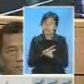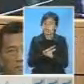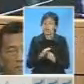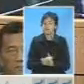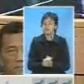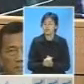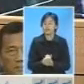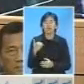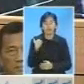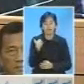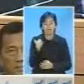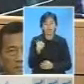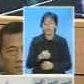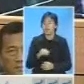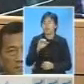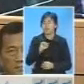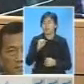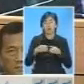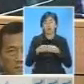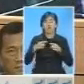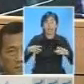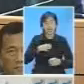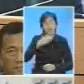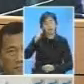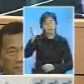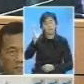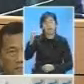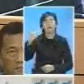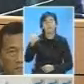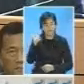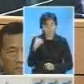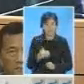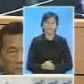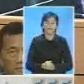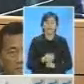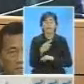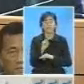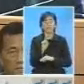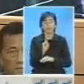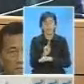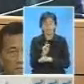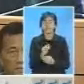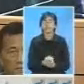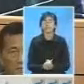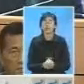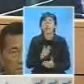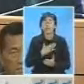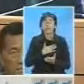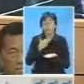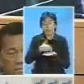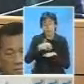ามีพี่ฝ่ายค้านก็ต้องการพูดอีกเยอะนะครับท่านประธานครับ ผมกราบเรียนครับว่